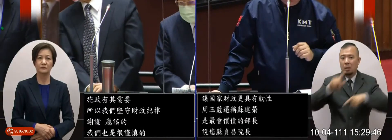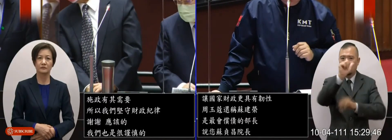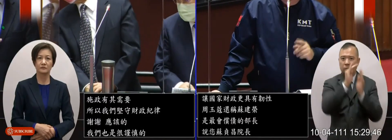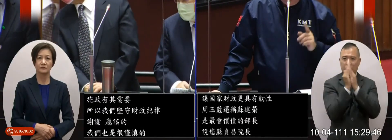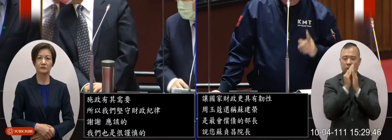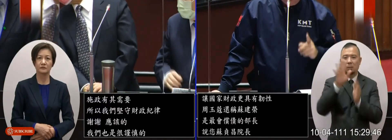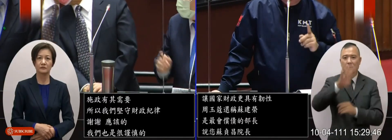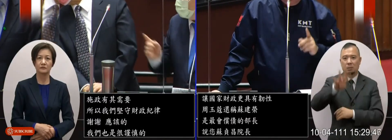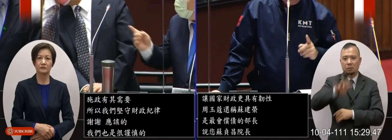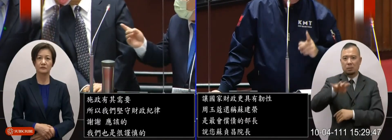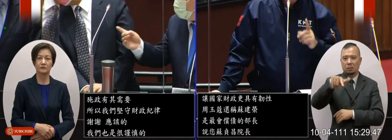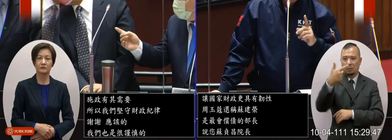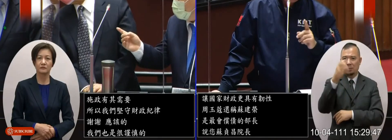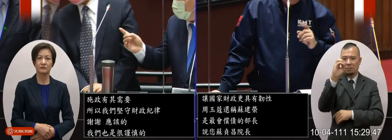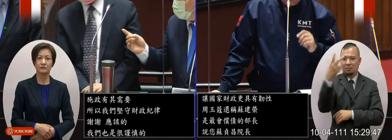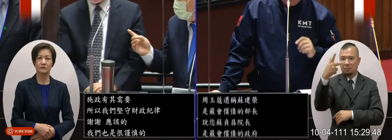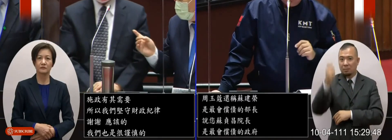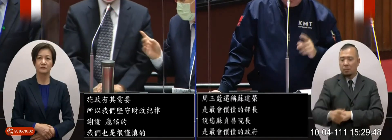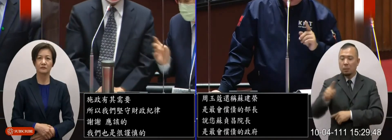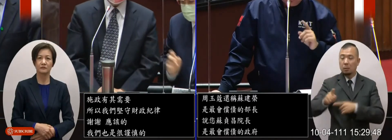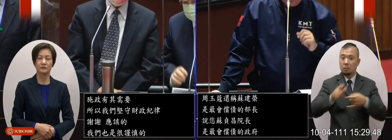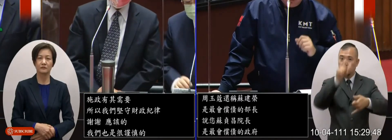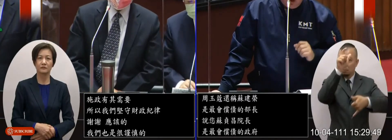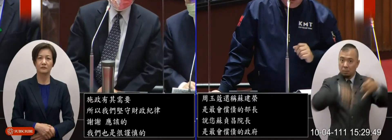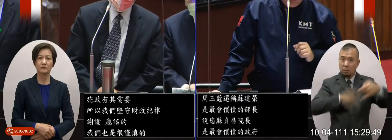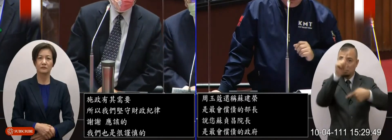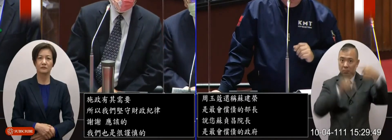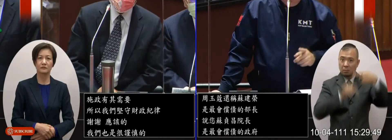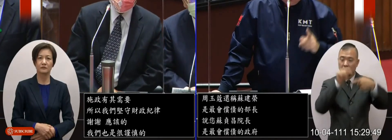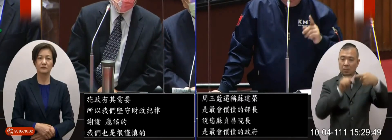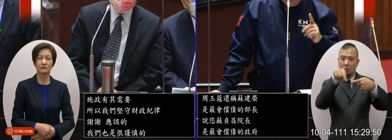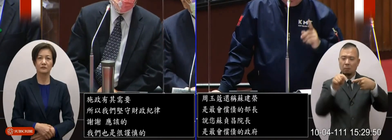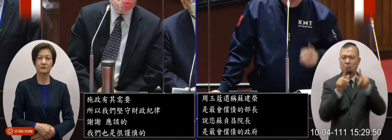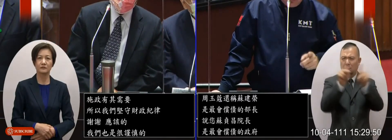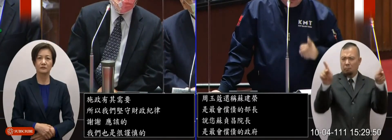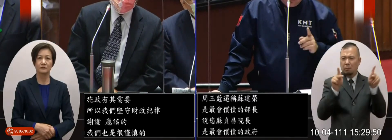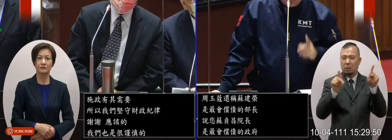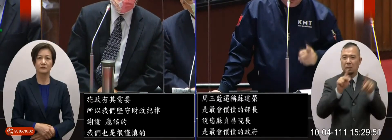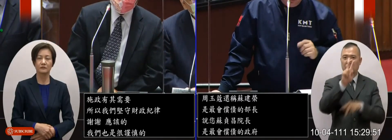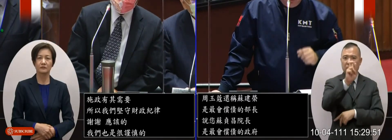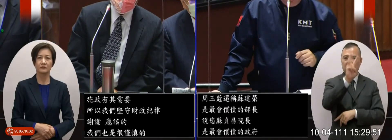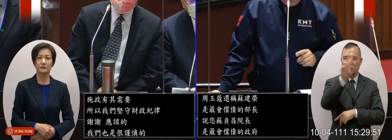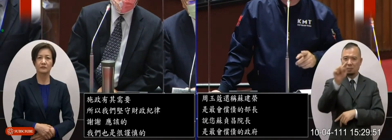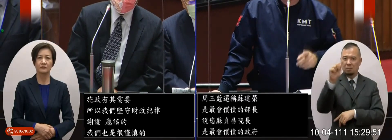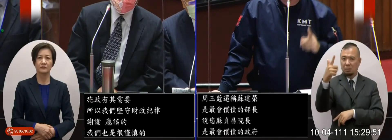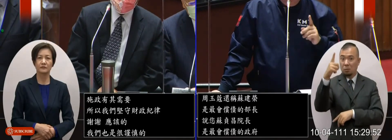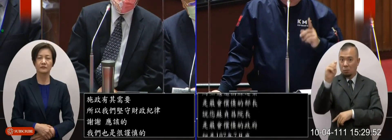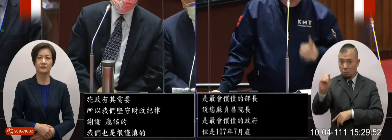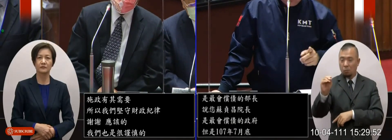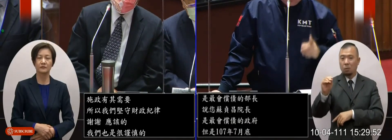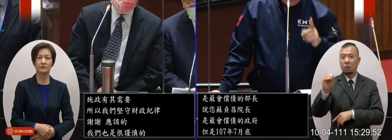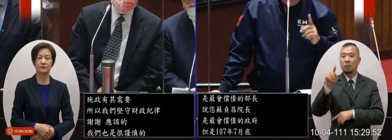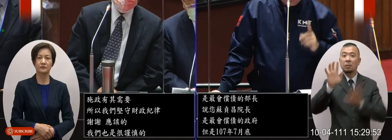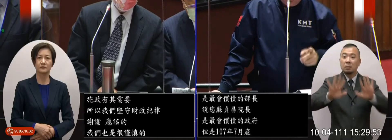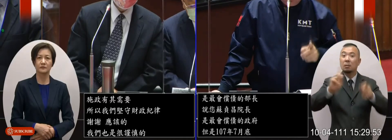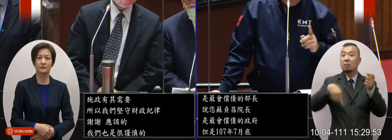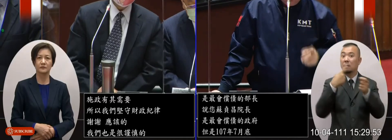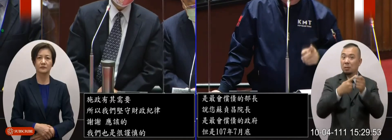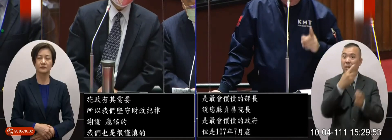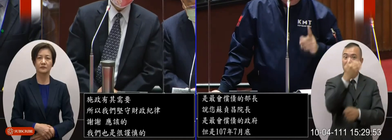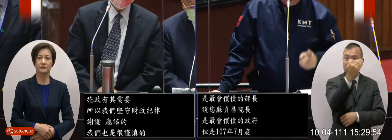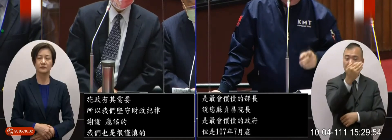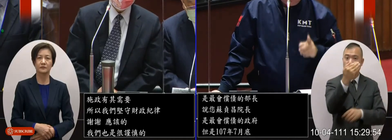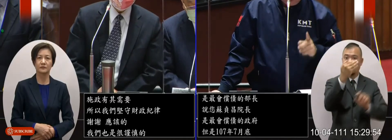5兆4607亿，每个人的负债是23.2万。到了今年的9月啊，我们现在是